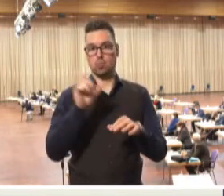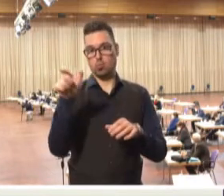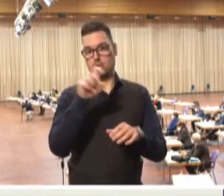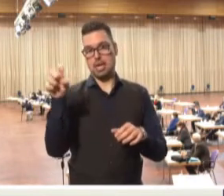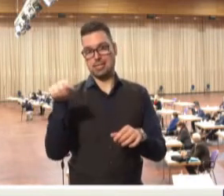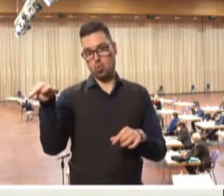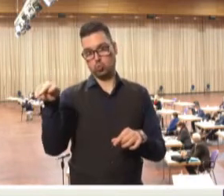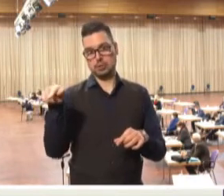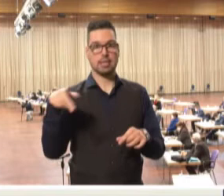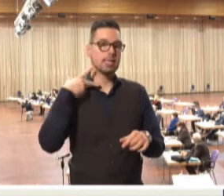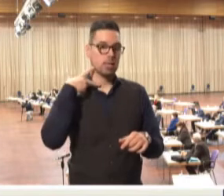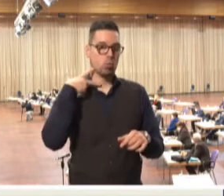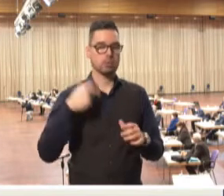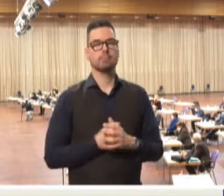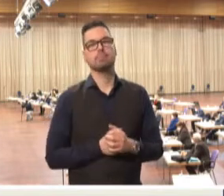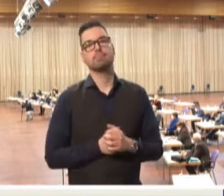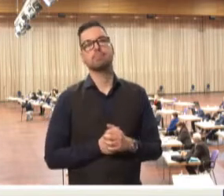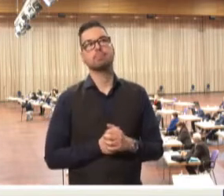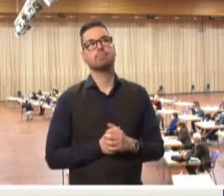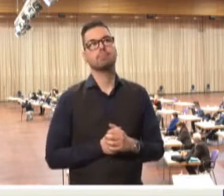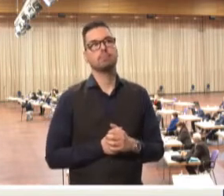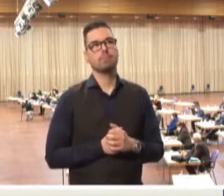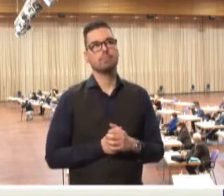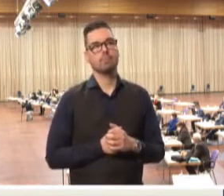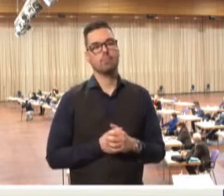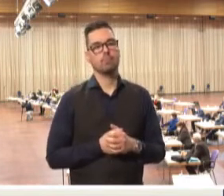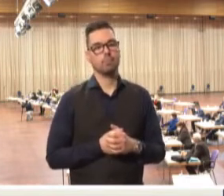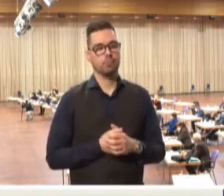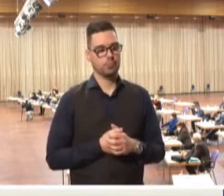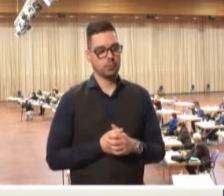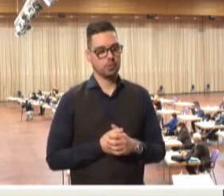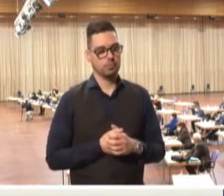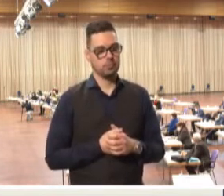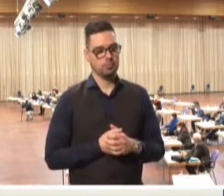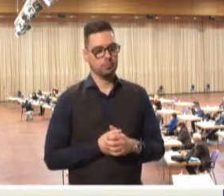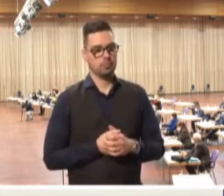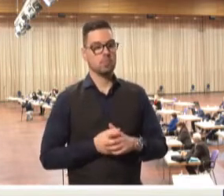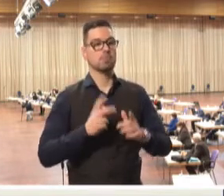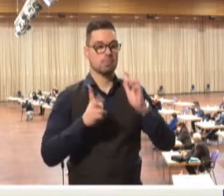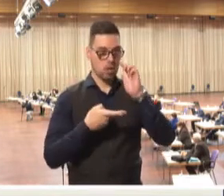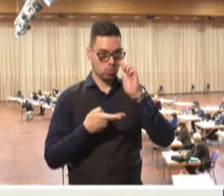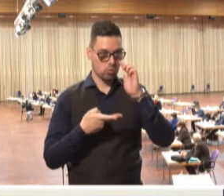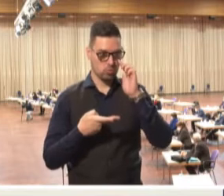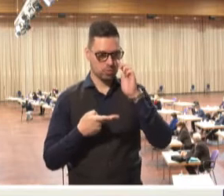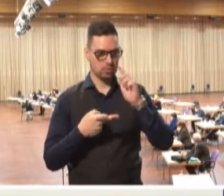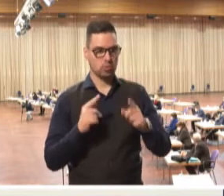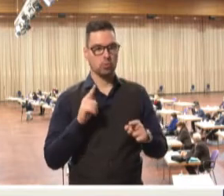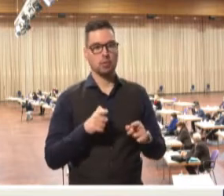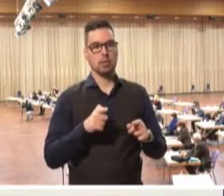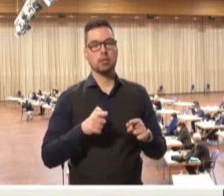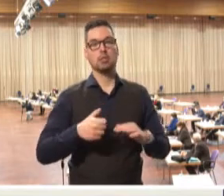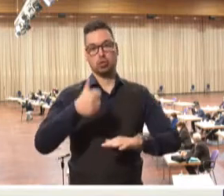Universitätsklinikums des Saarlandes hatte außerdem zur Folge, dass für den Direktor